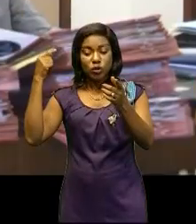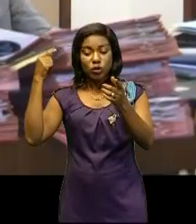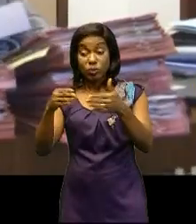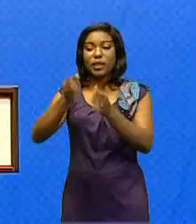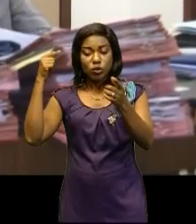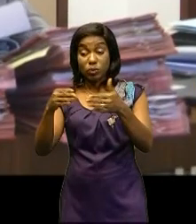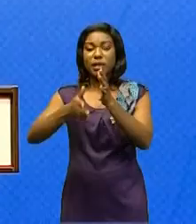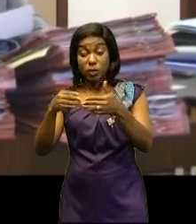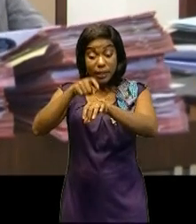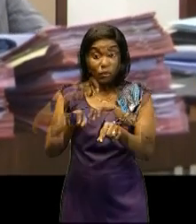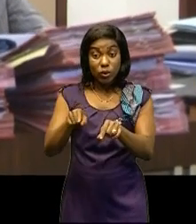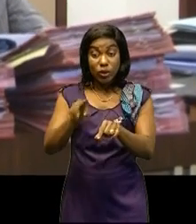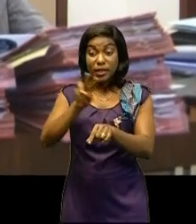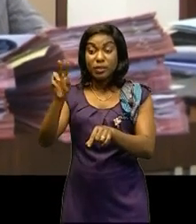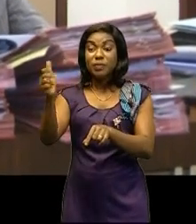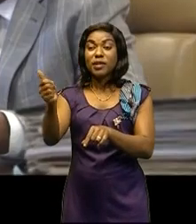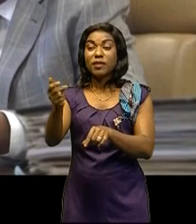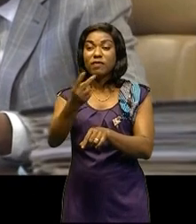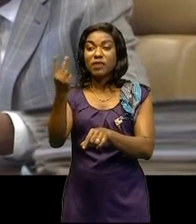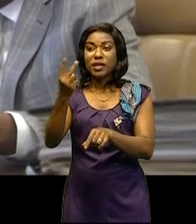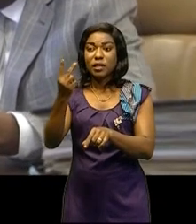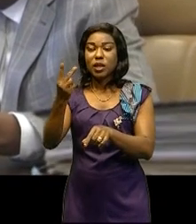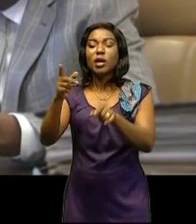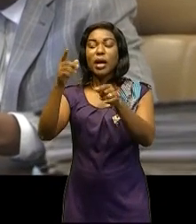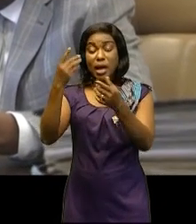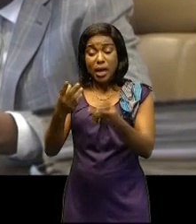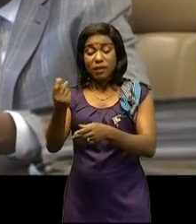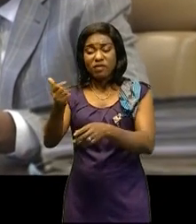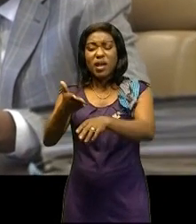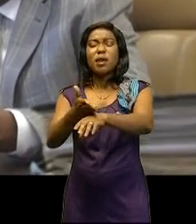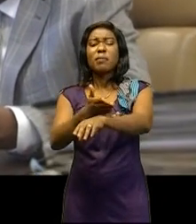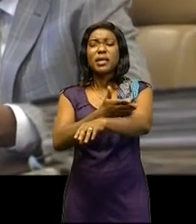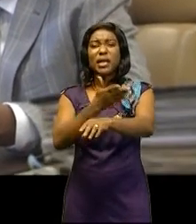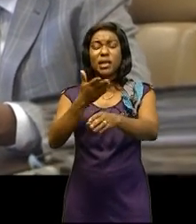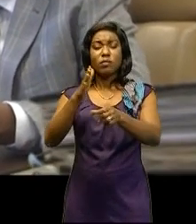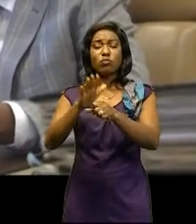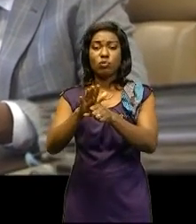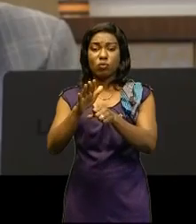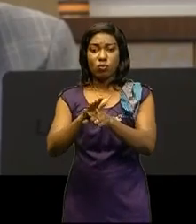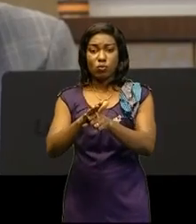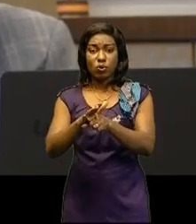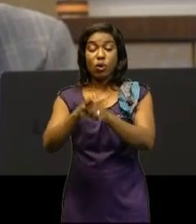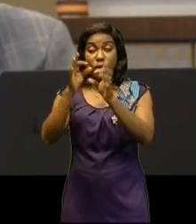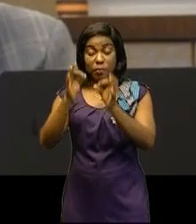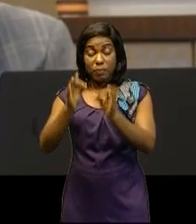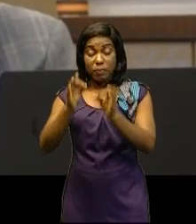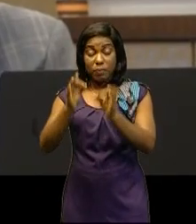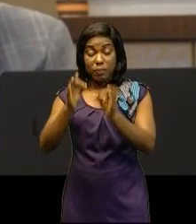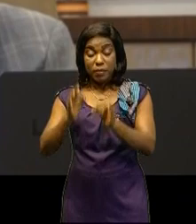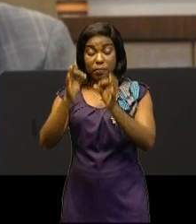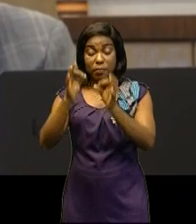période pendant de 2020, il s'était déprécié de 15,38% au cumul annuel.